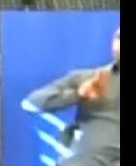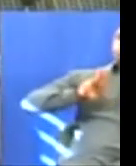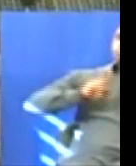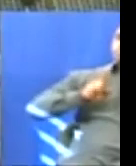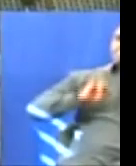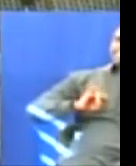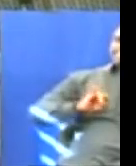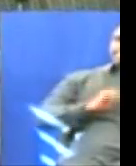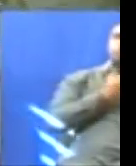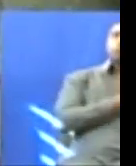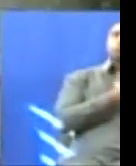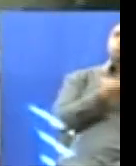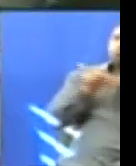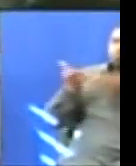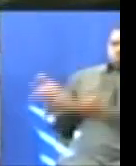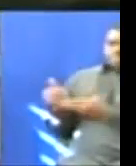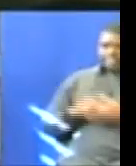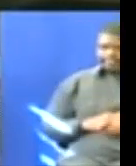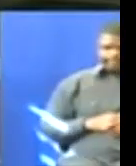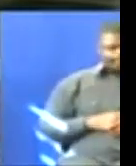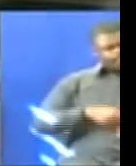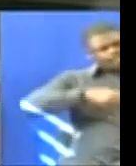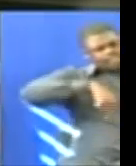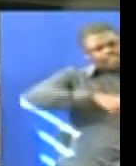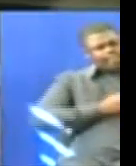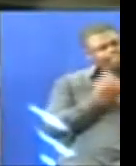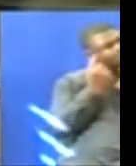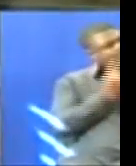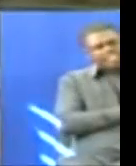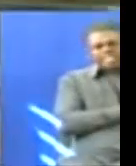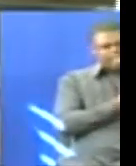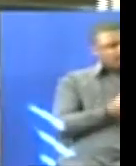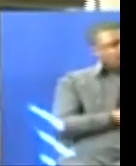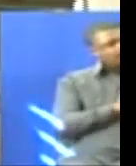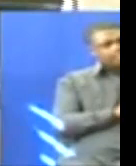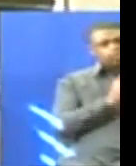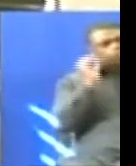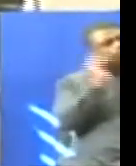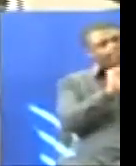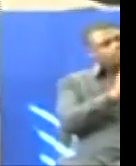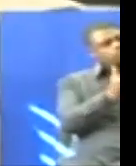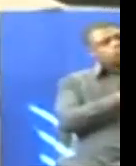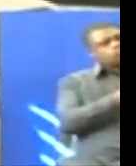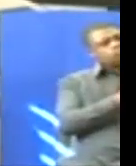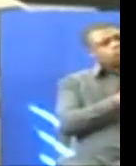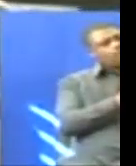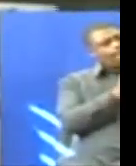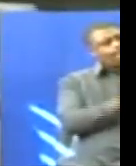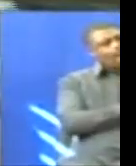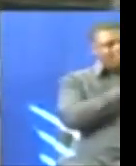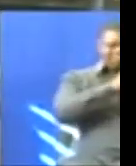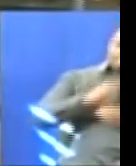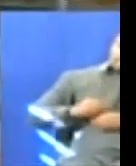tumekuwa tukifuatilia kwa karibu sana shida ya usafiri ya kisiwa cha Mafia kutoka Kilindoni kuja